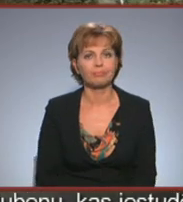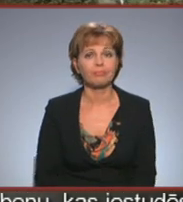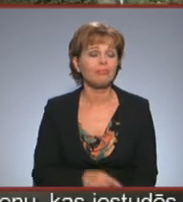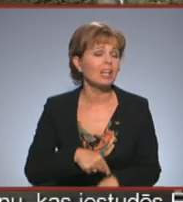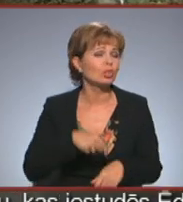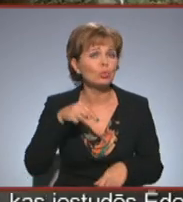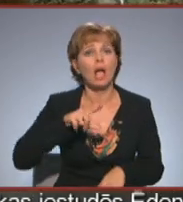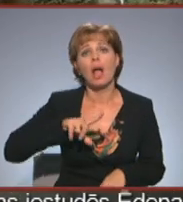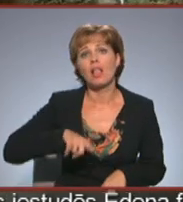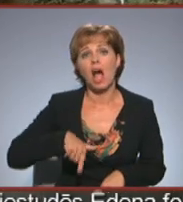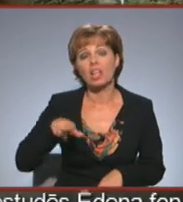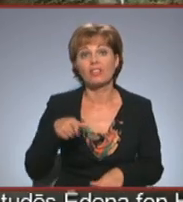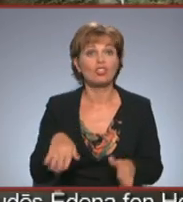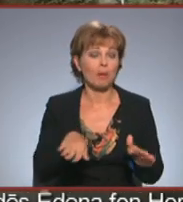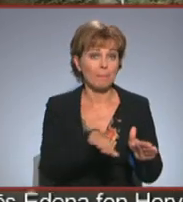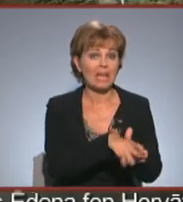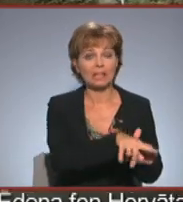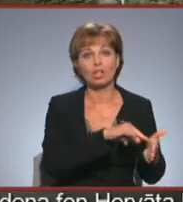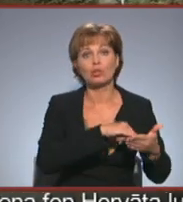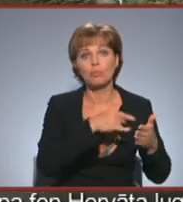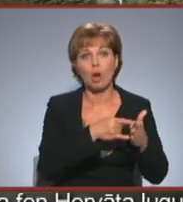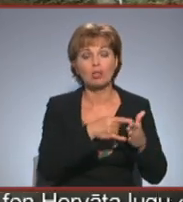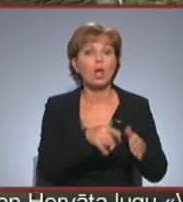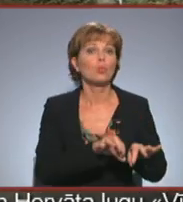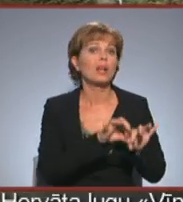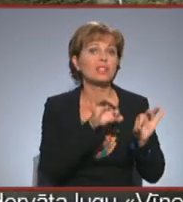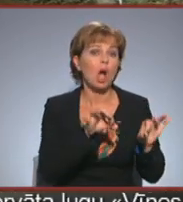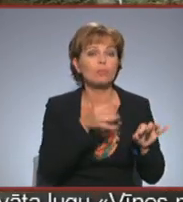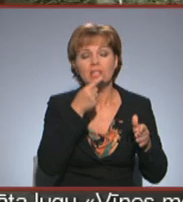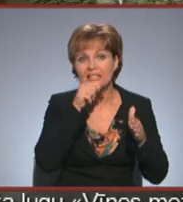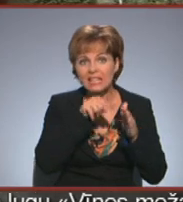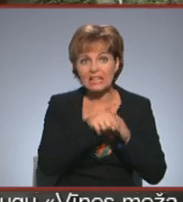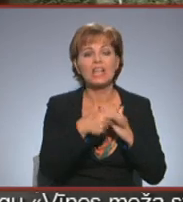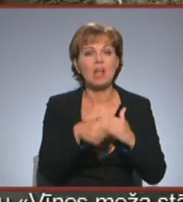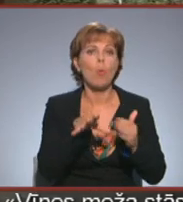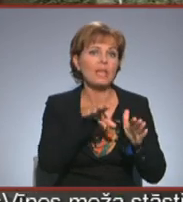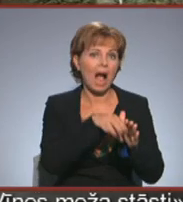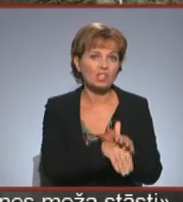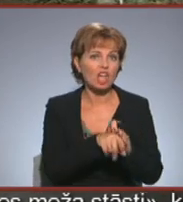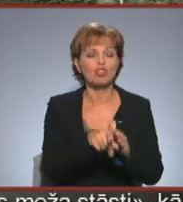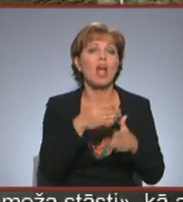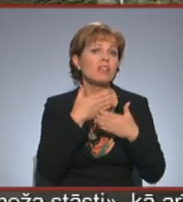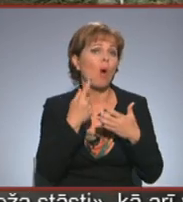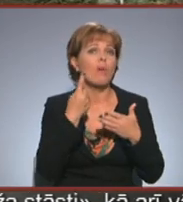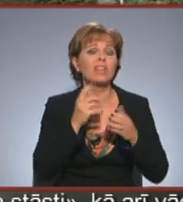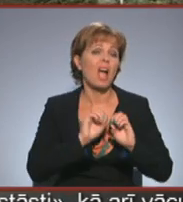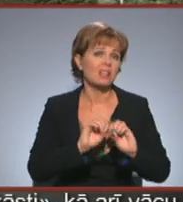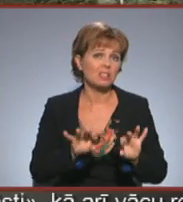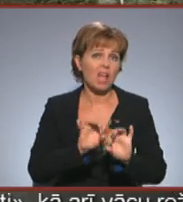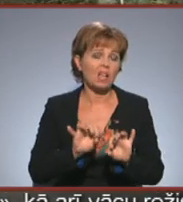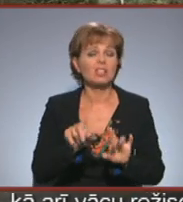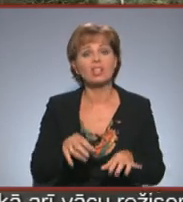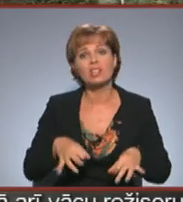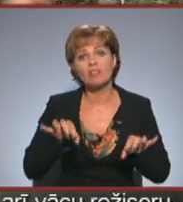Es jūtu, ka latvieši, kas piedalās šajā projektā jau no paša sākuma, ir ļoti dziļi iesaistījušies. Viņiem tas nav tikai stāsts, viņiem ir ļoti